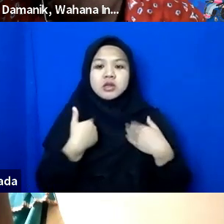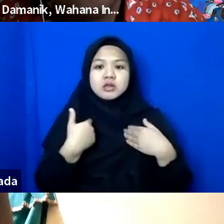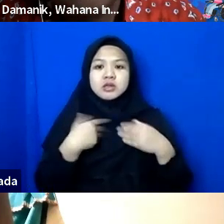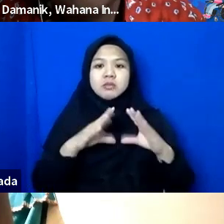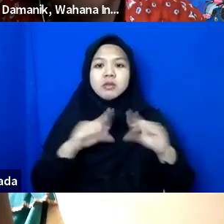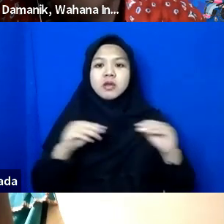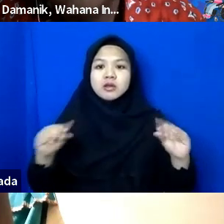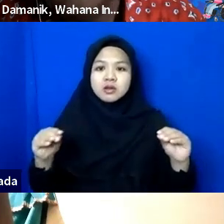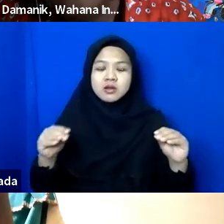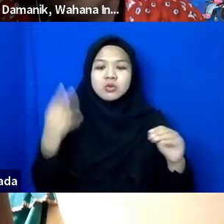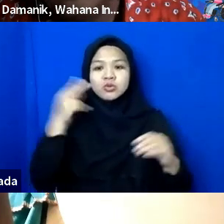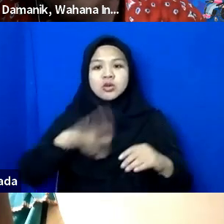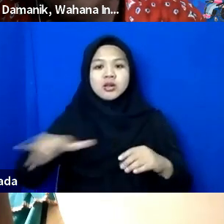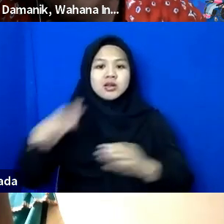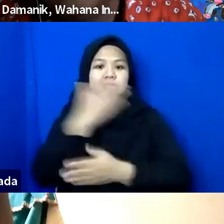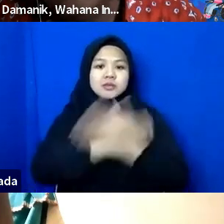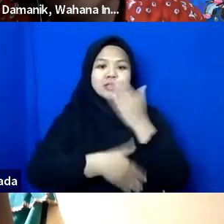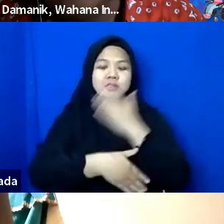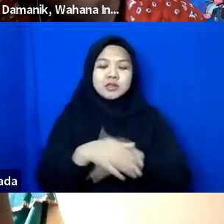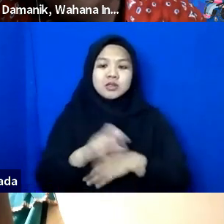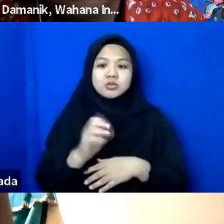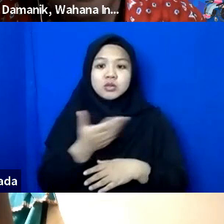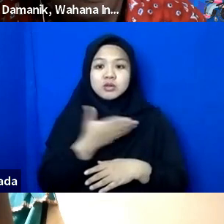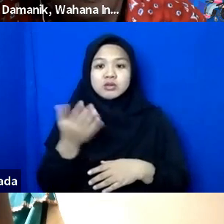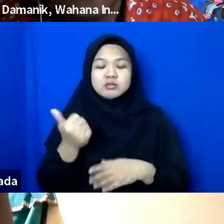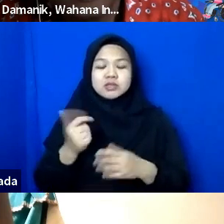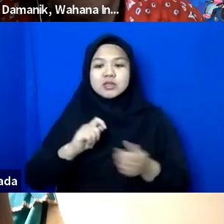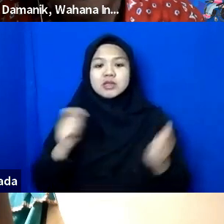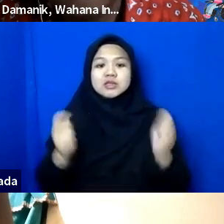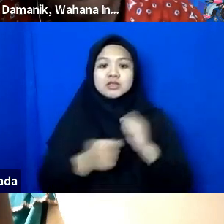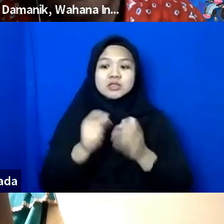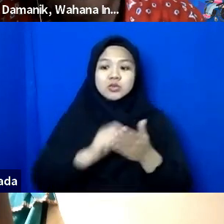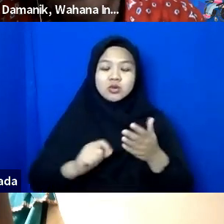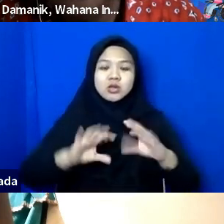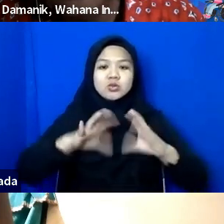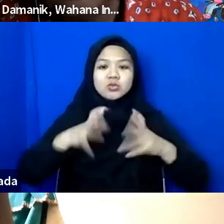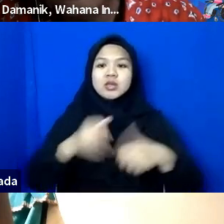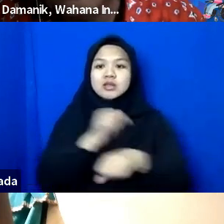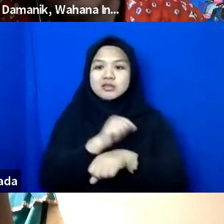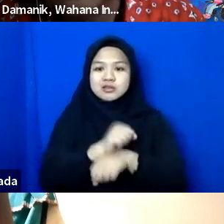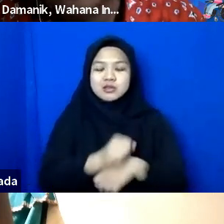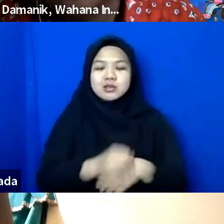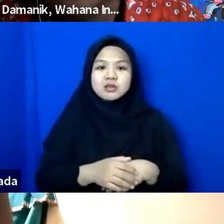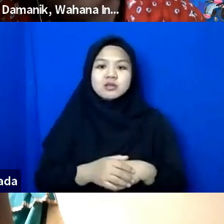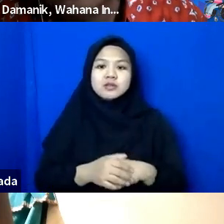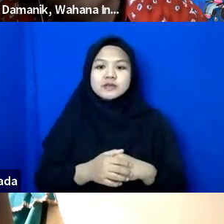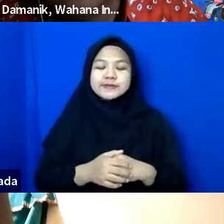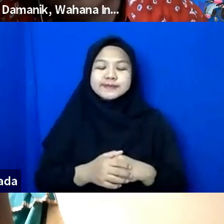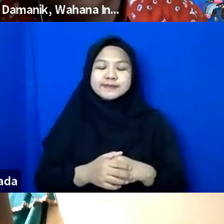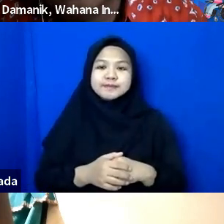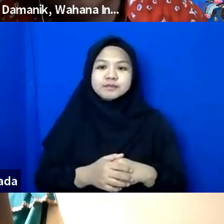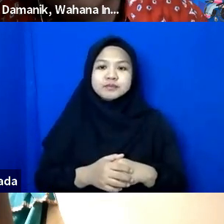magang magang untuk anak-anak disabilitas sehingga mereka bisa transisi dari sekolah ke dunia kerja itu terjadi itu